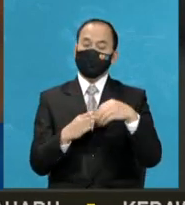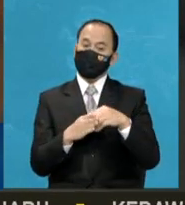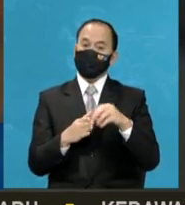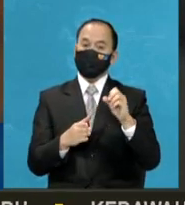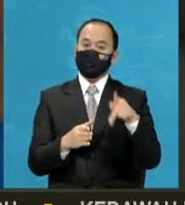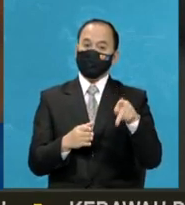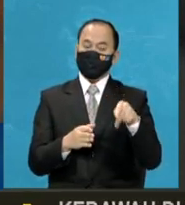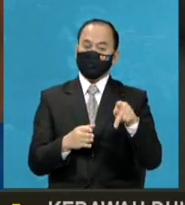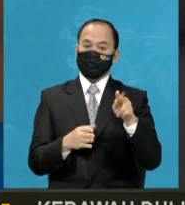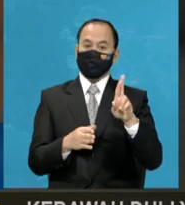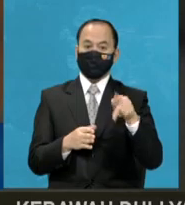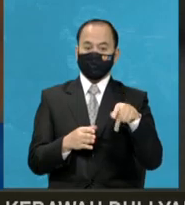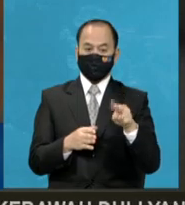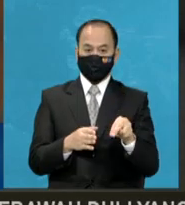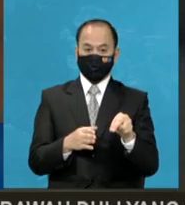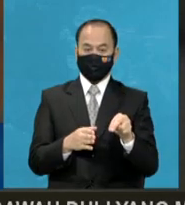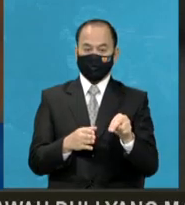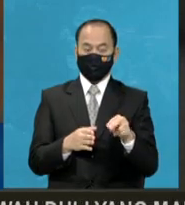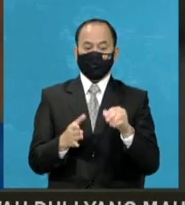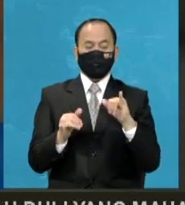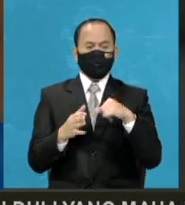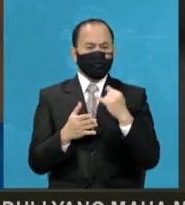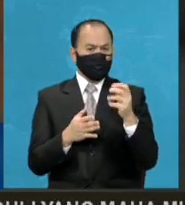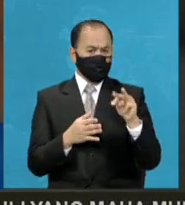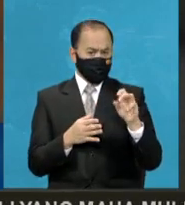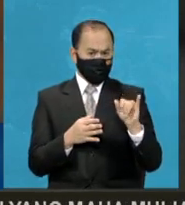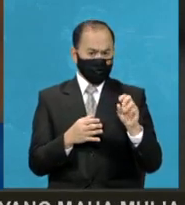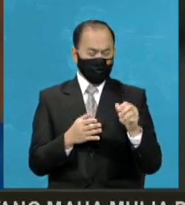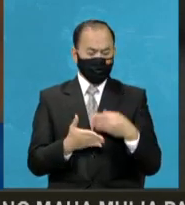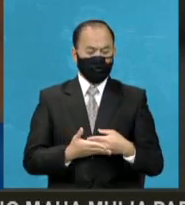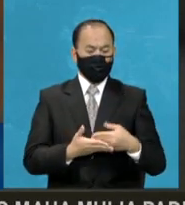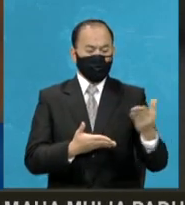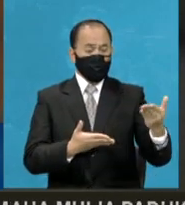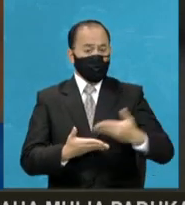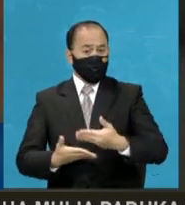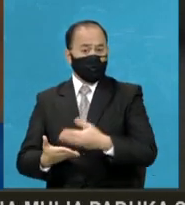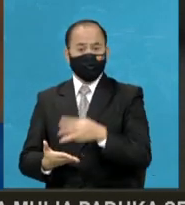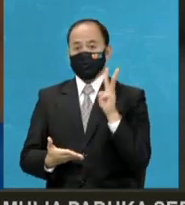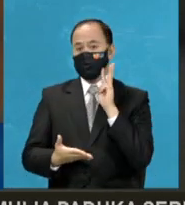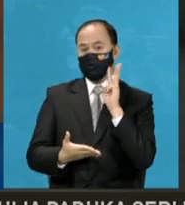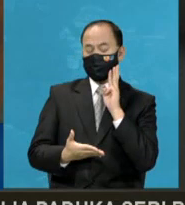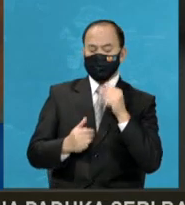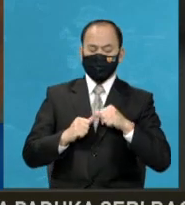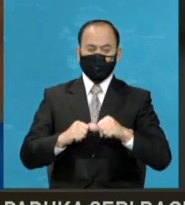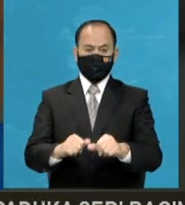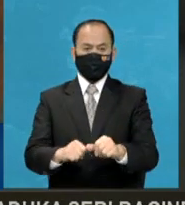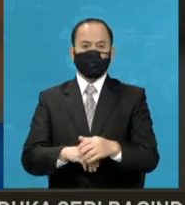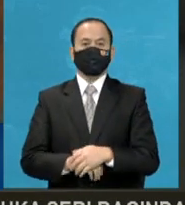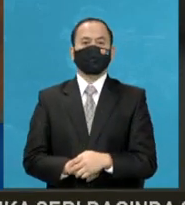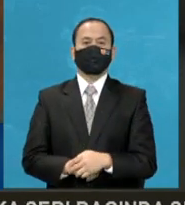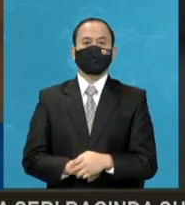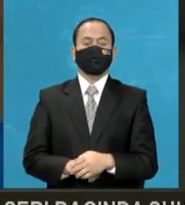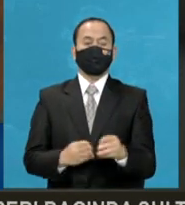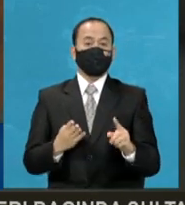ke-3 menjamin security air negara dan bakalan air yang bersih dan berterusan keempat